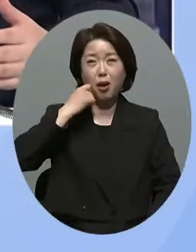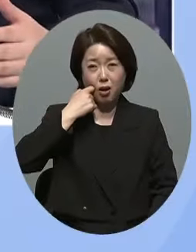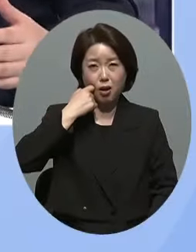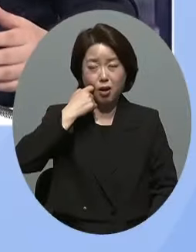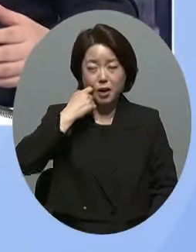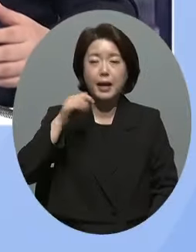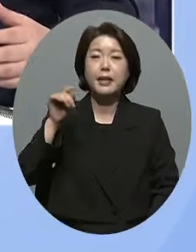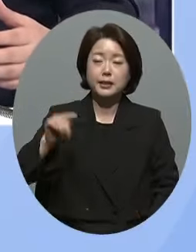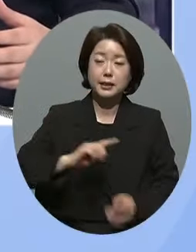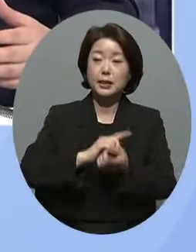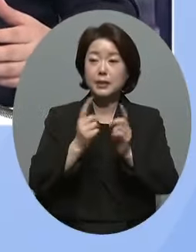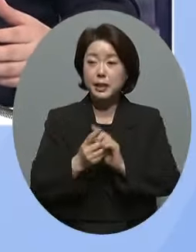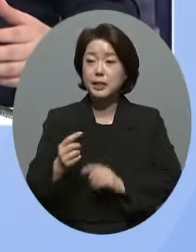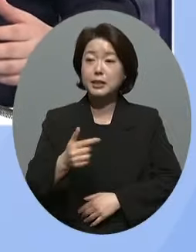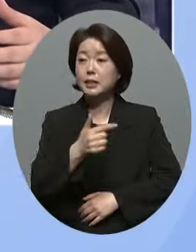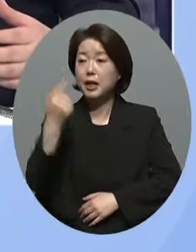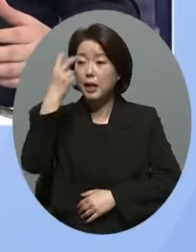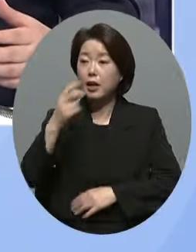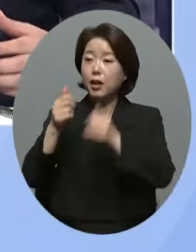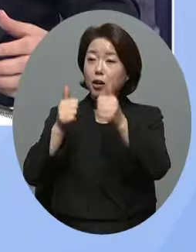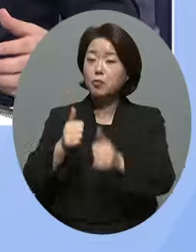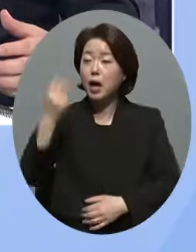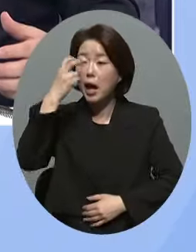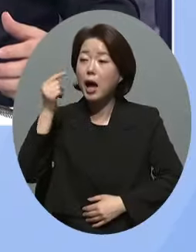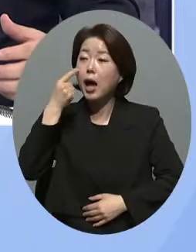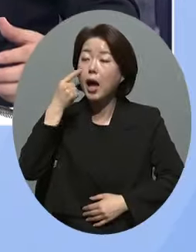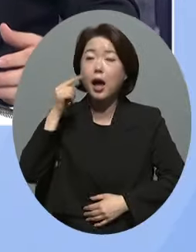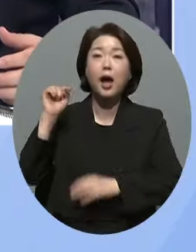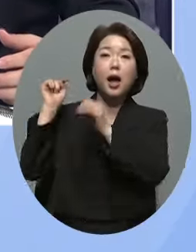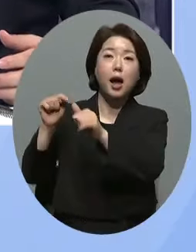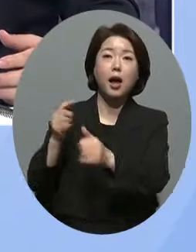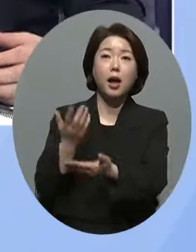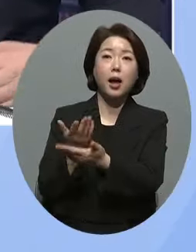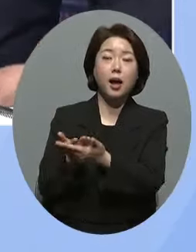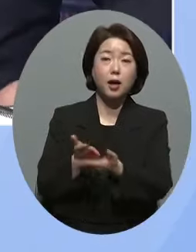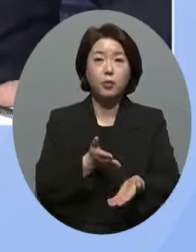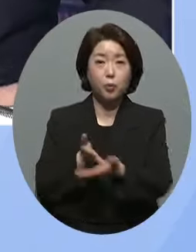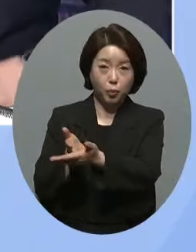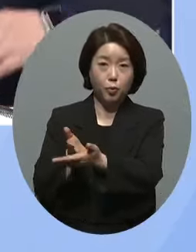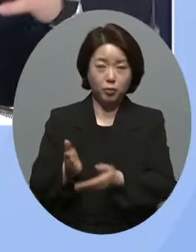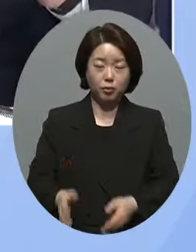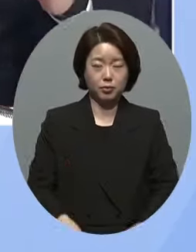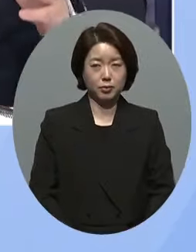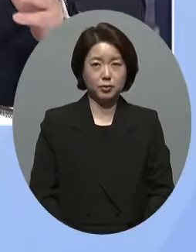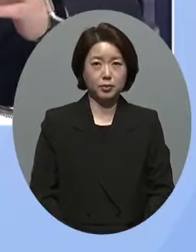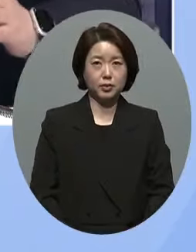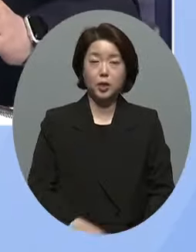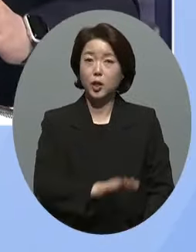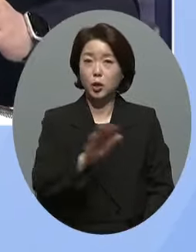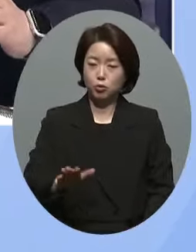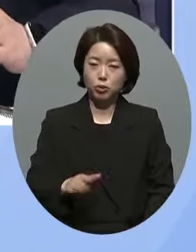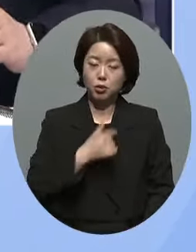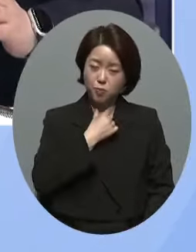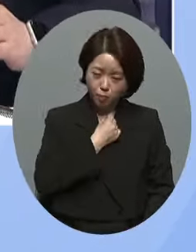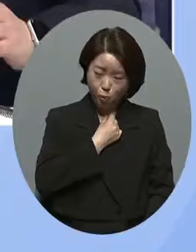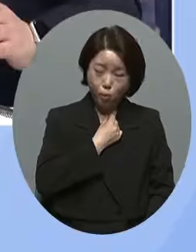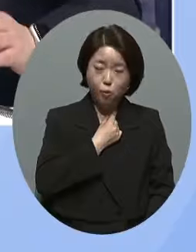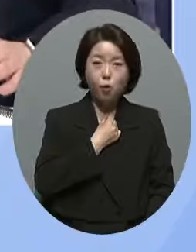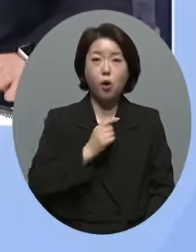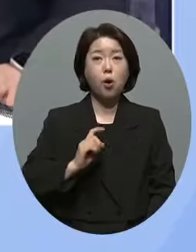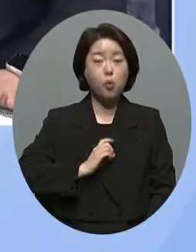대검에서 자체적으로 감사를 감찰을 해서 밝혀 달라고 주장을 하고 있었던 것이고요 그다음에 저희가 이제 주장하는